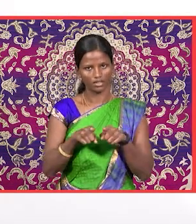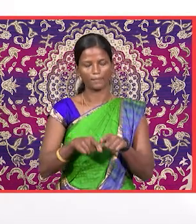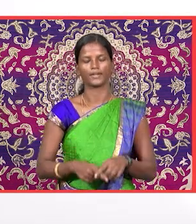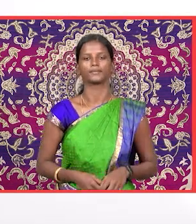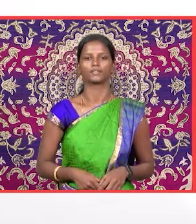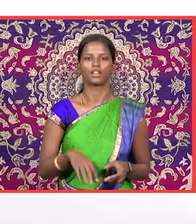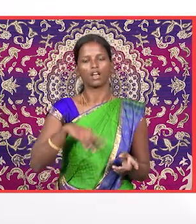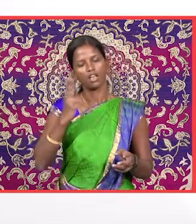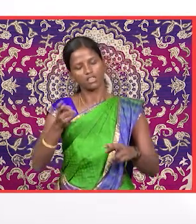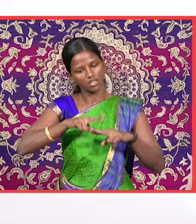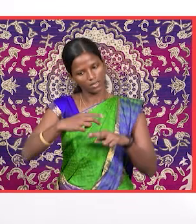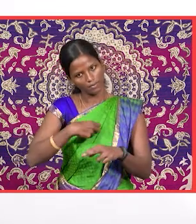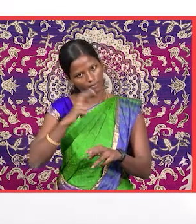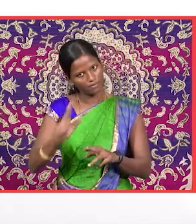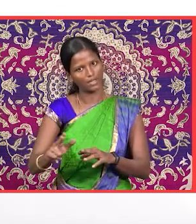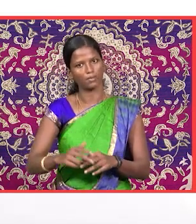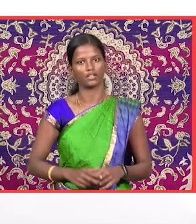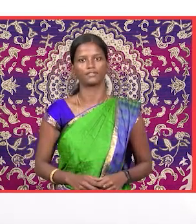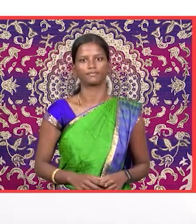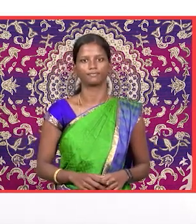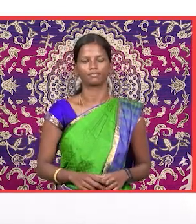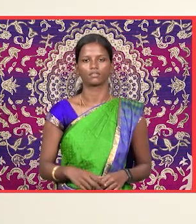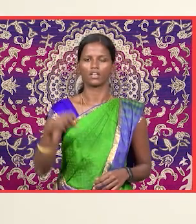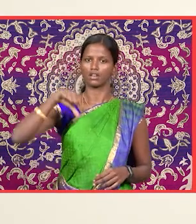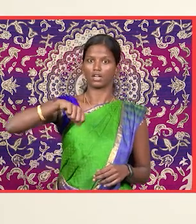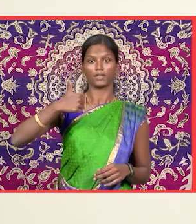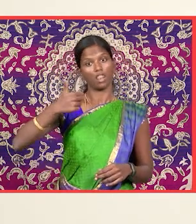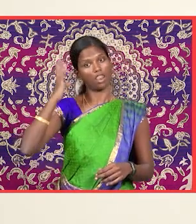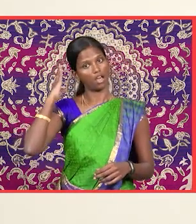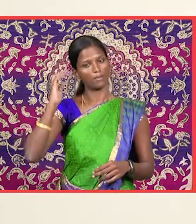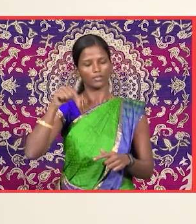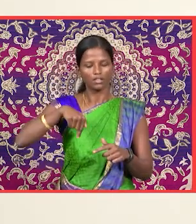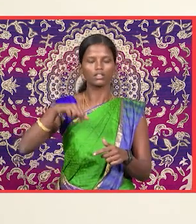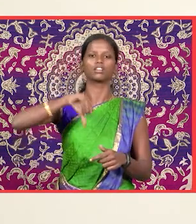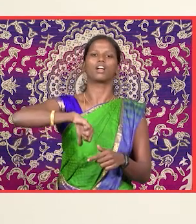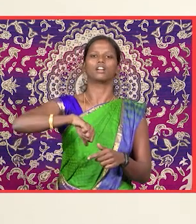அதே ஃபார்மா தாங்க. லாபம் வந்திருக்குமா, நம்ம லாபம் எழுதணும். இங்கே நட்டம்னு வந்திருக்கனால நட்டம்